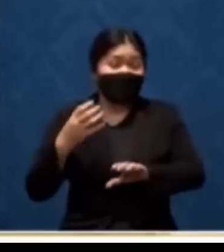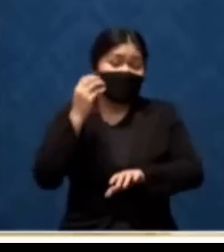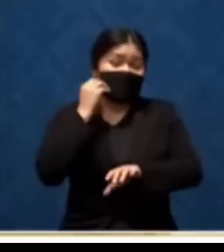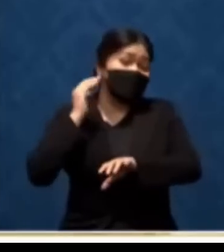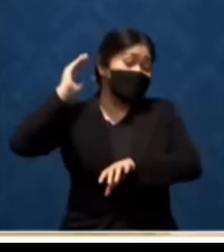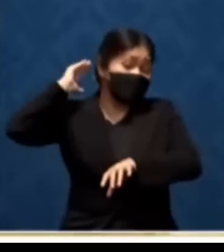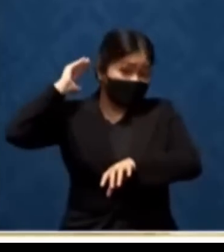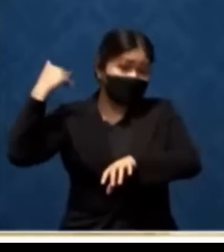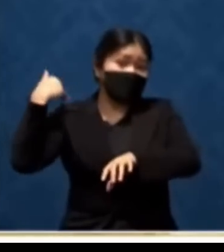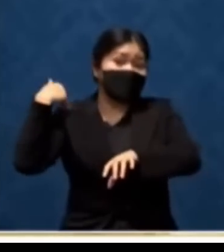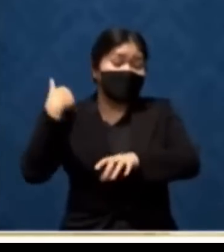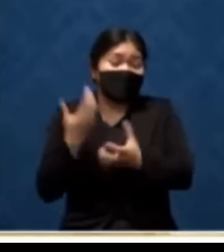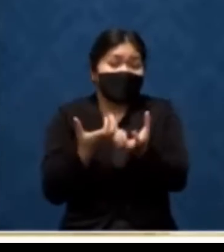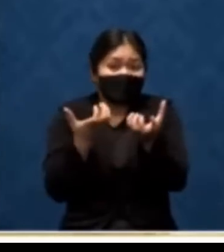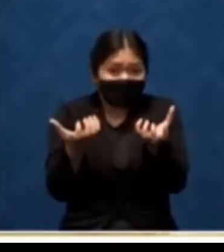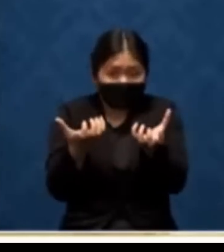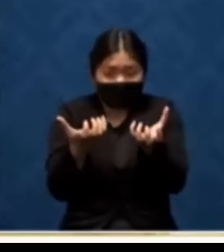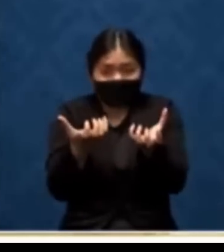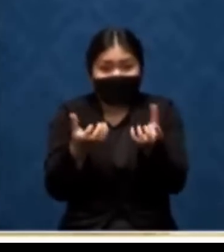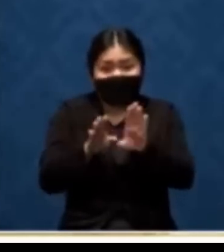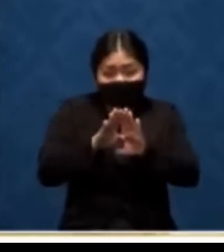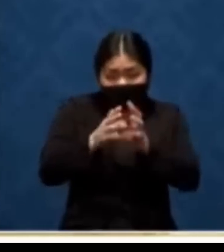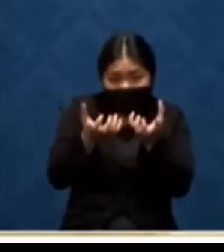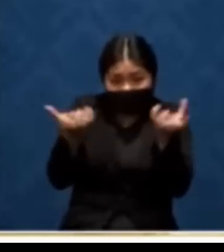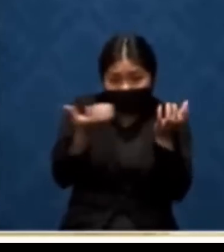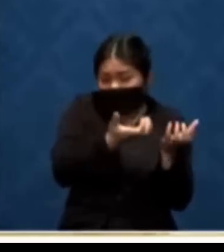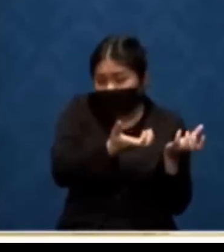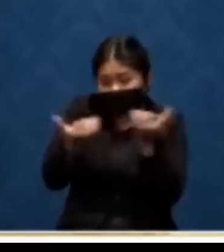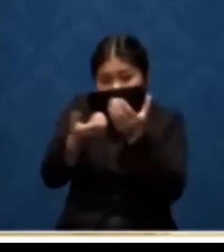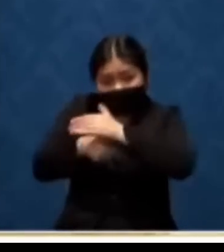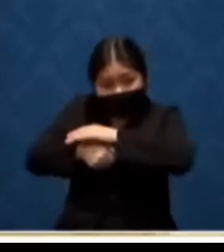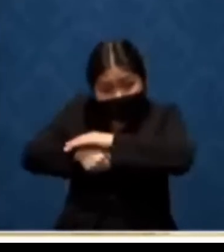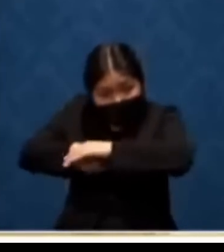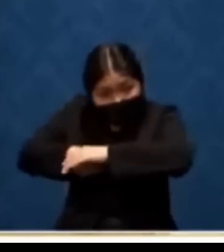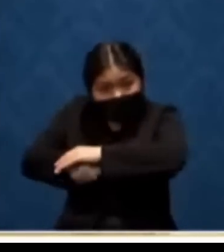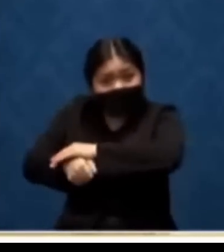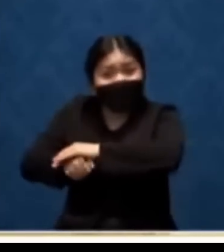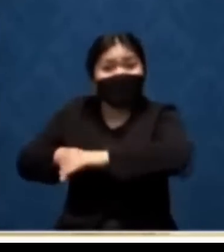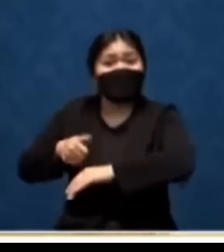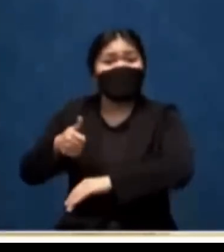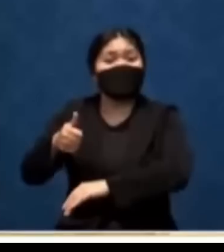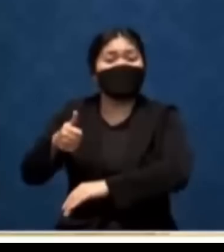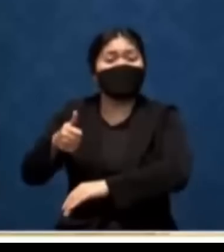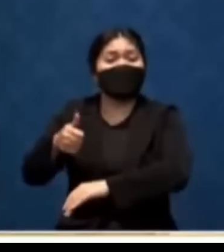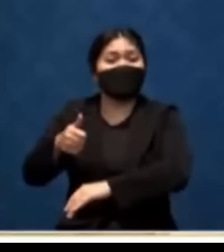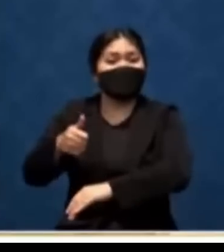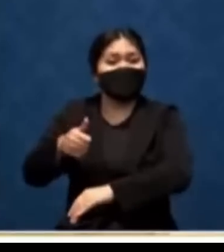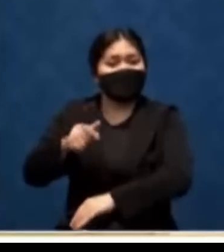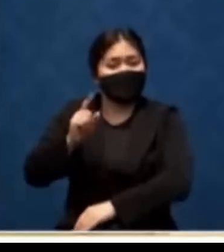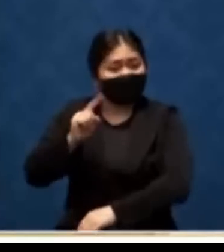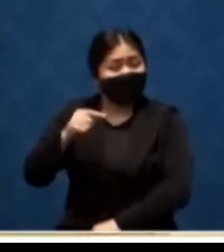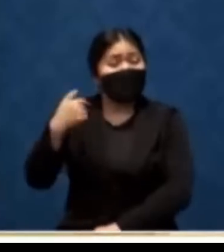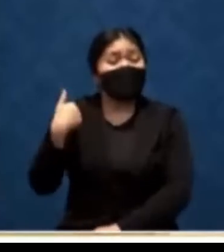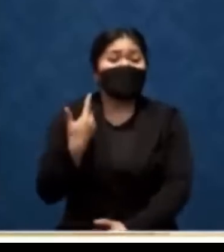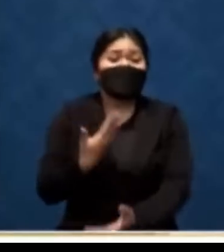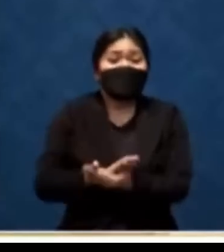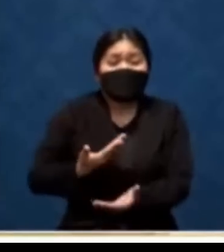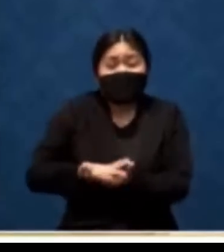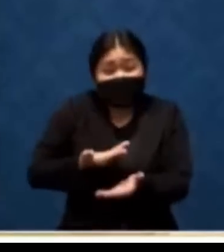นของหนีตระเตรียมทุกอย่างมาเป็นอย่างดีท่านประธานครับต้องมีเงินมากมายขนาดไห